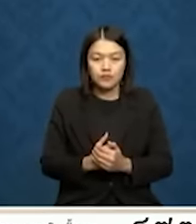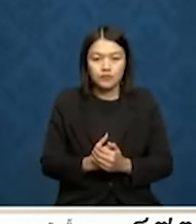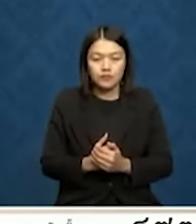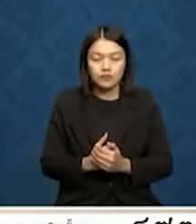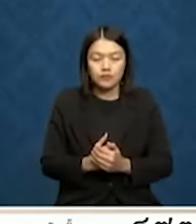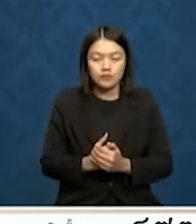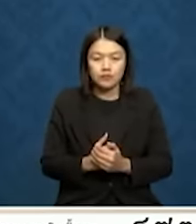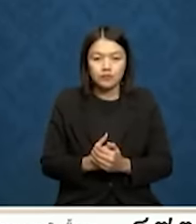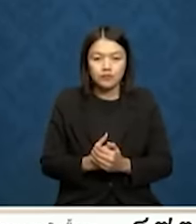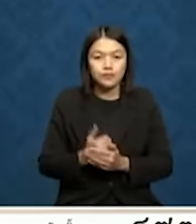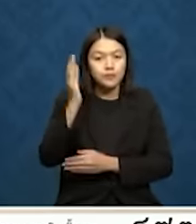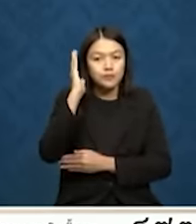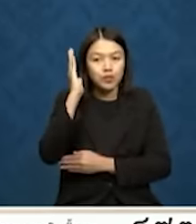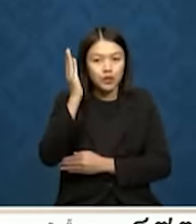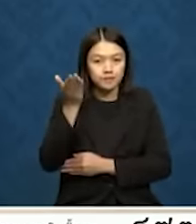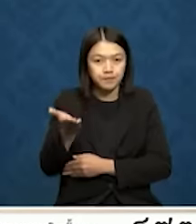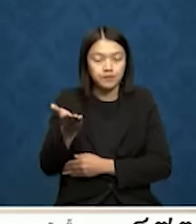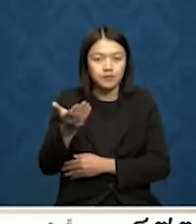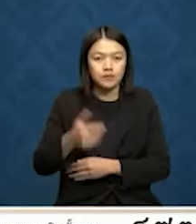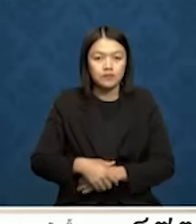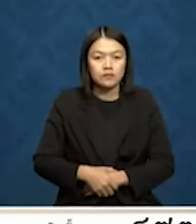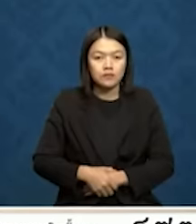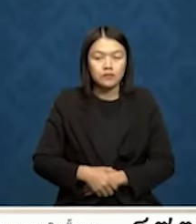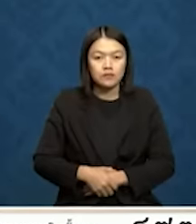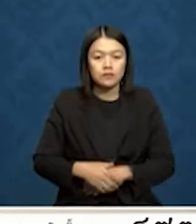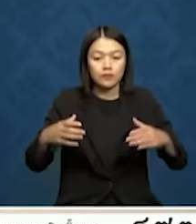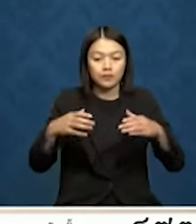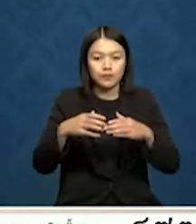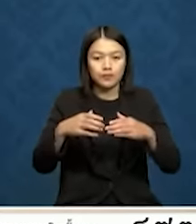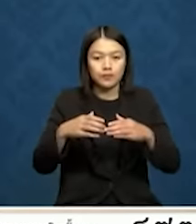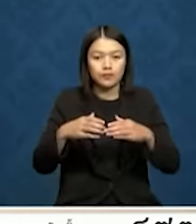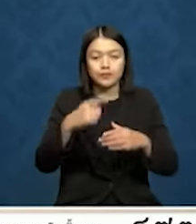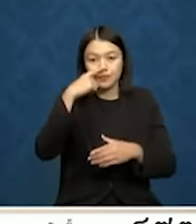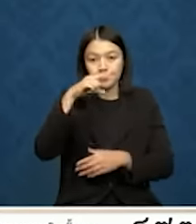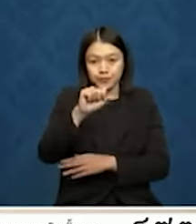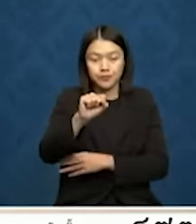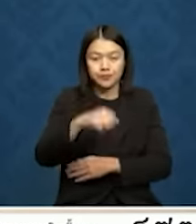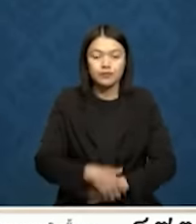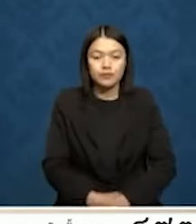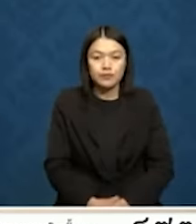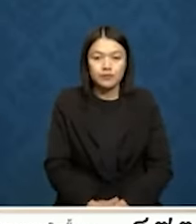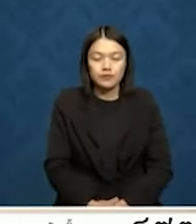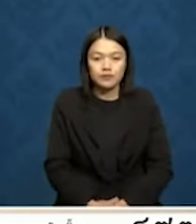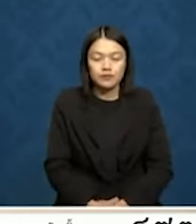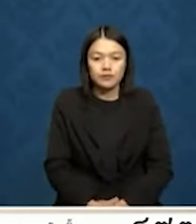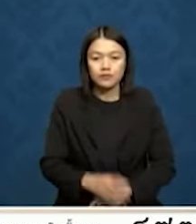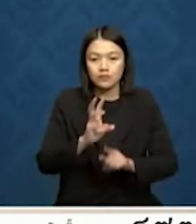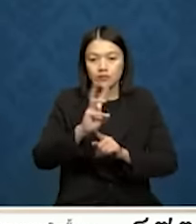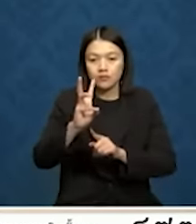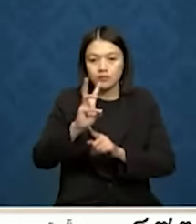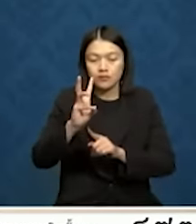ณลำพูนตันติวณิชชานนท์จากพรรคไทยสร้างไทยนะครับ 6. คุ